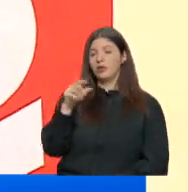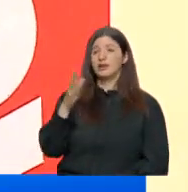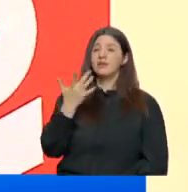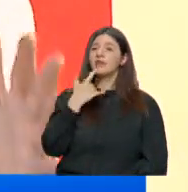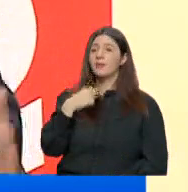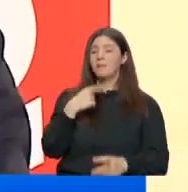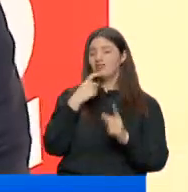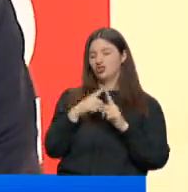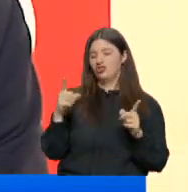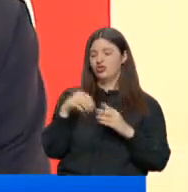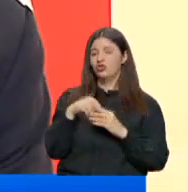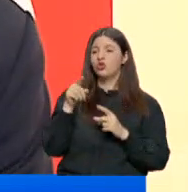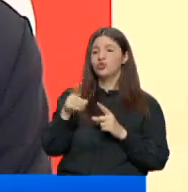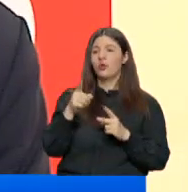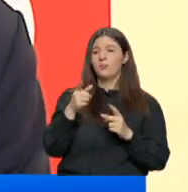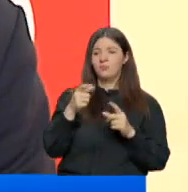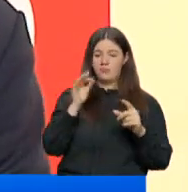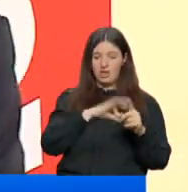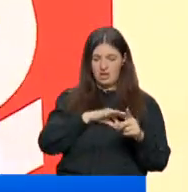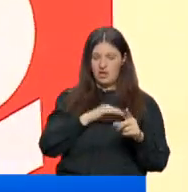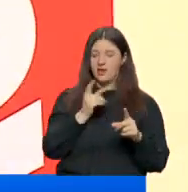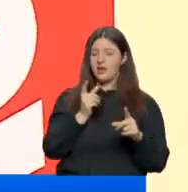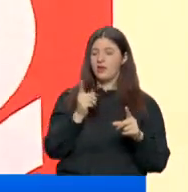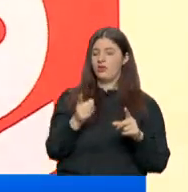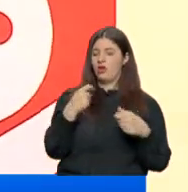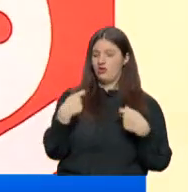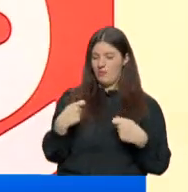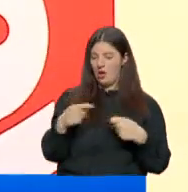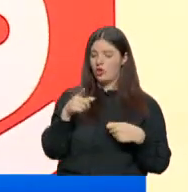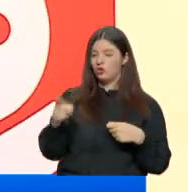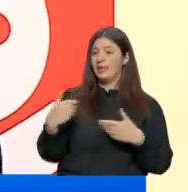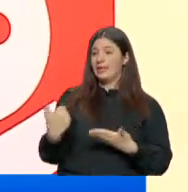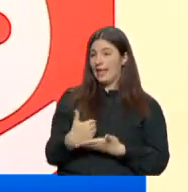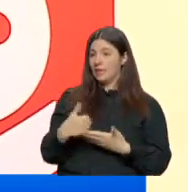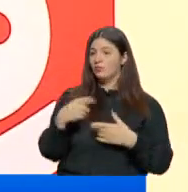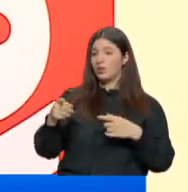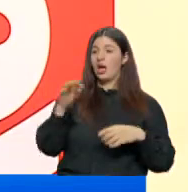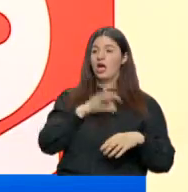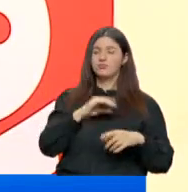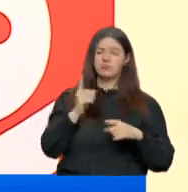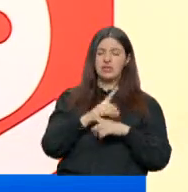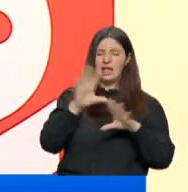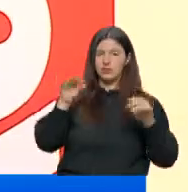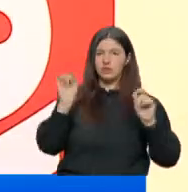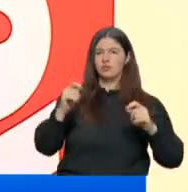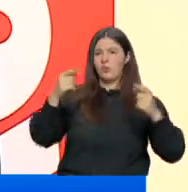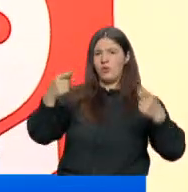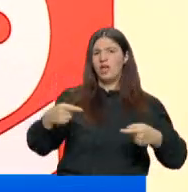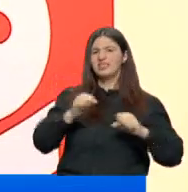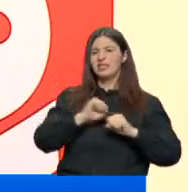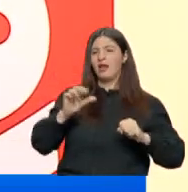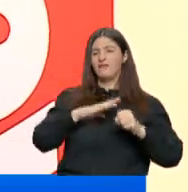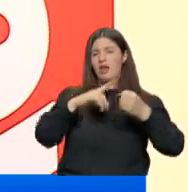ben bir yıl içerisinde şu kadar kar, şu kadar harcama, şu kadar gelir, şu kadar harcama yapacağım, şu kadar kar edeceğim, şu kadar zarar